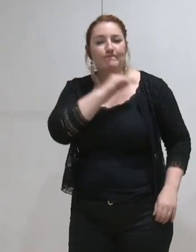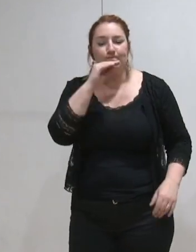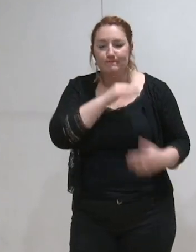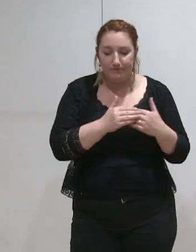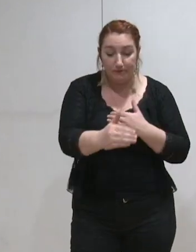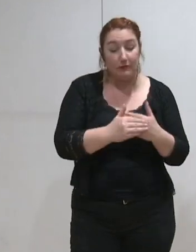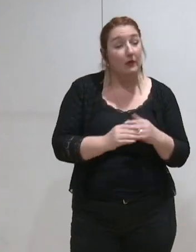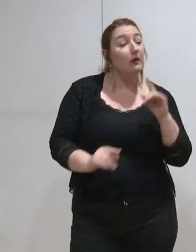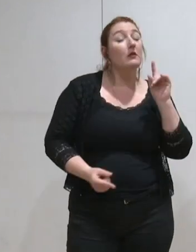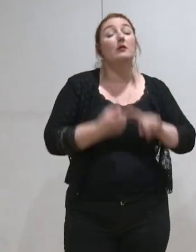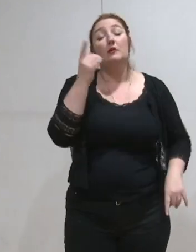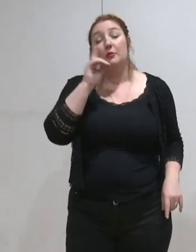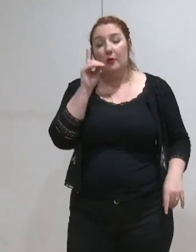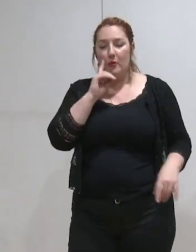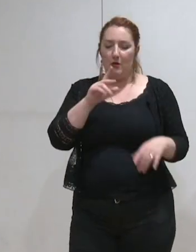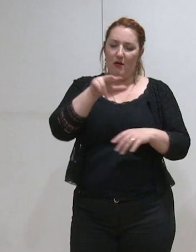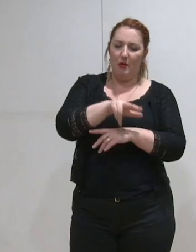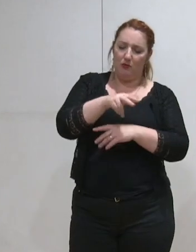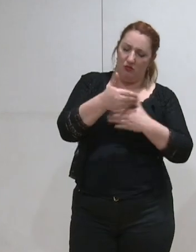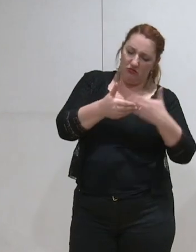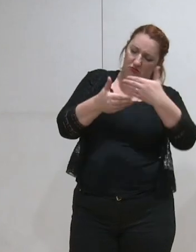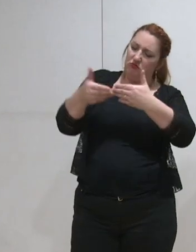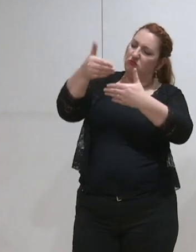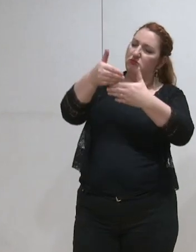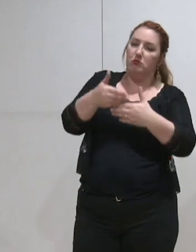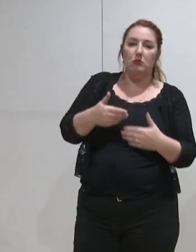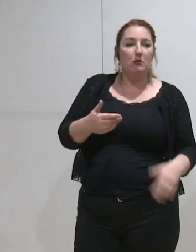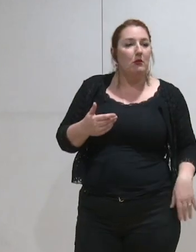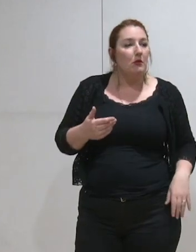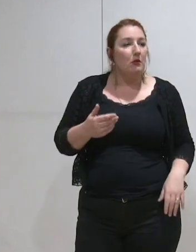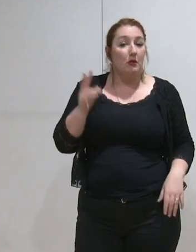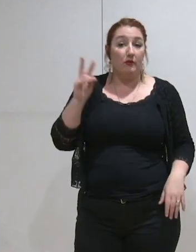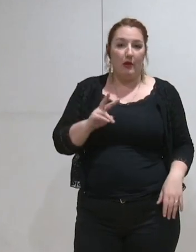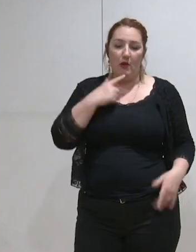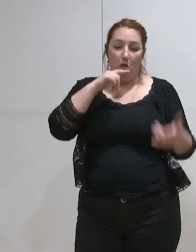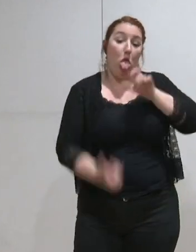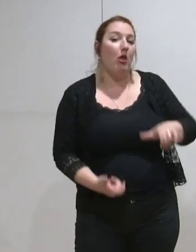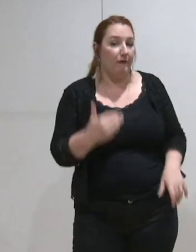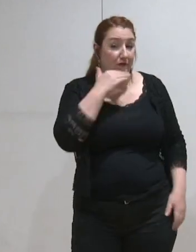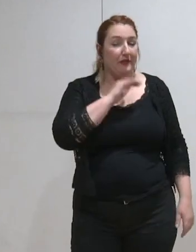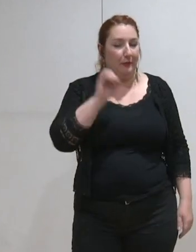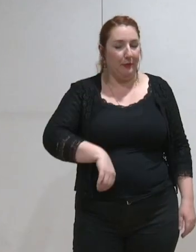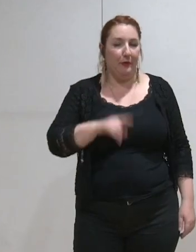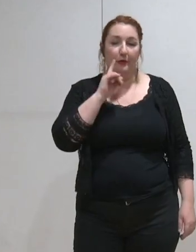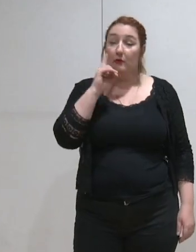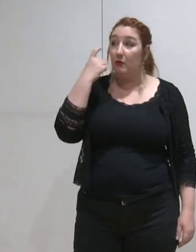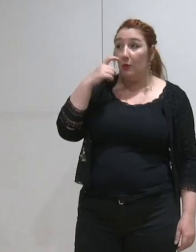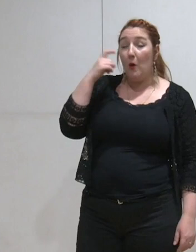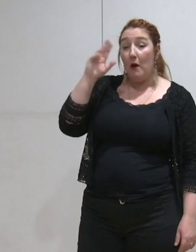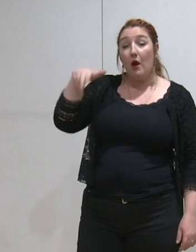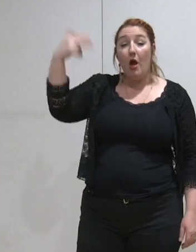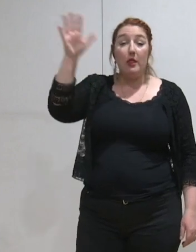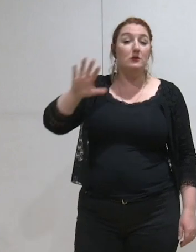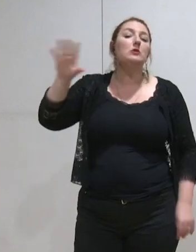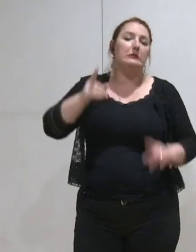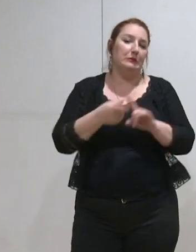dynamique de production de logement c'est rapide à enrayer on l'a vu au plan national et en partie au